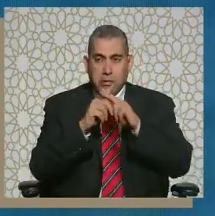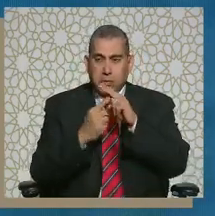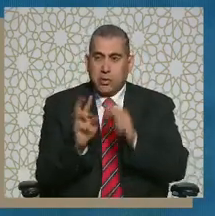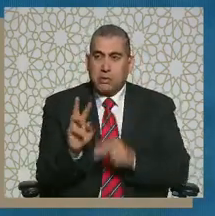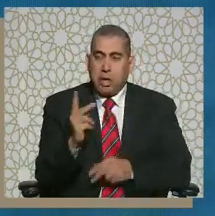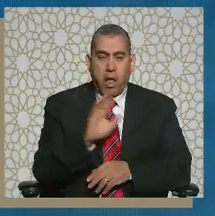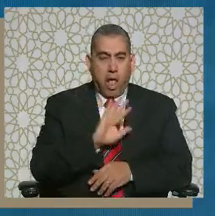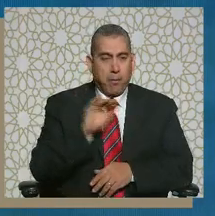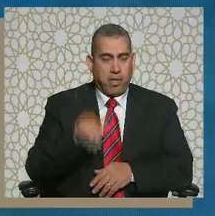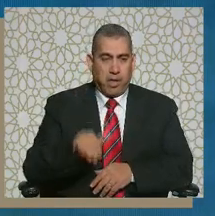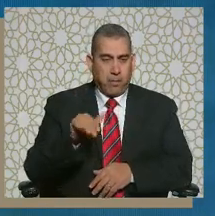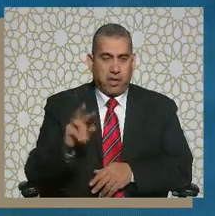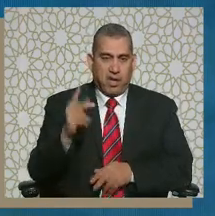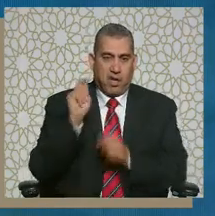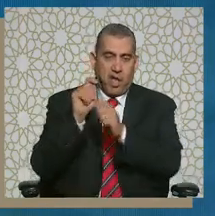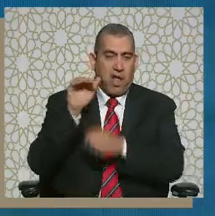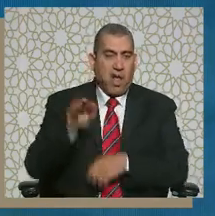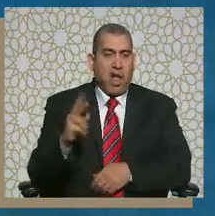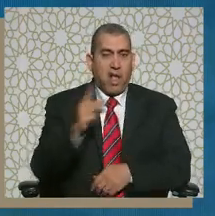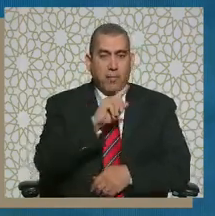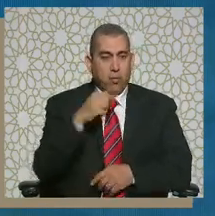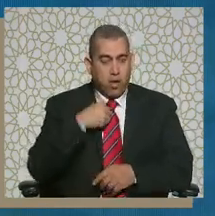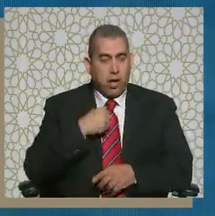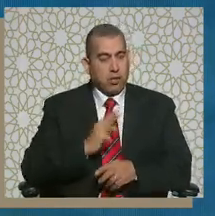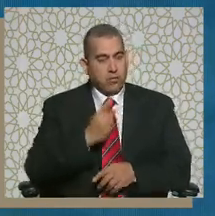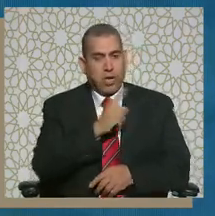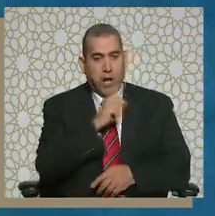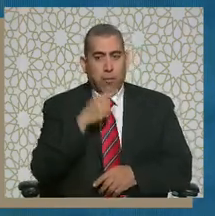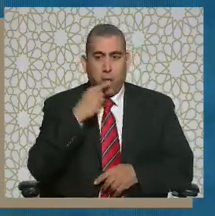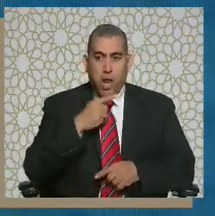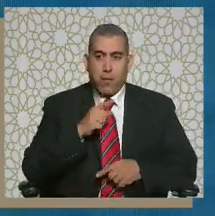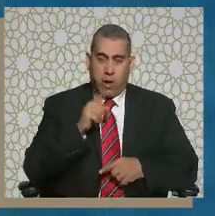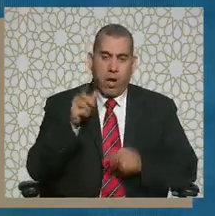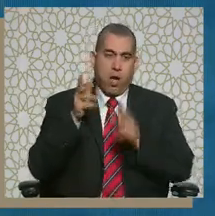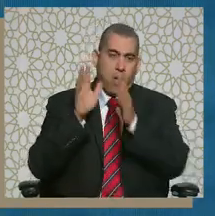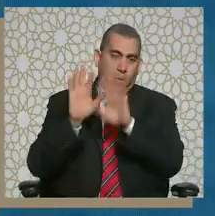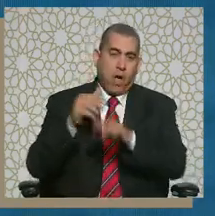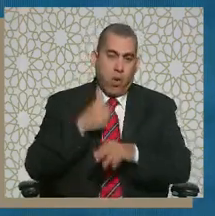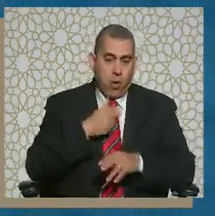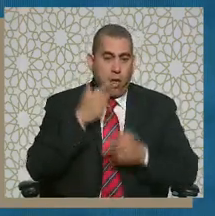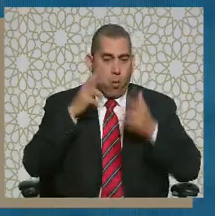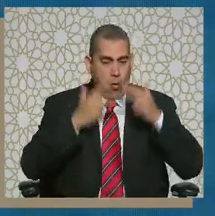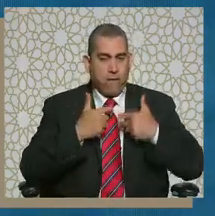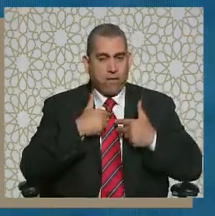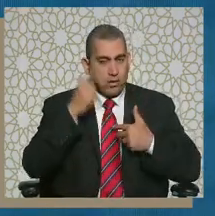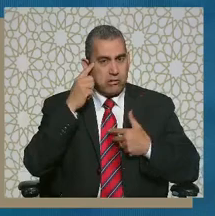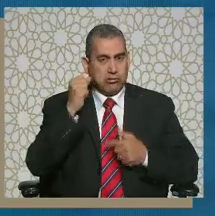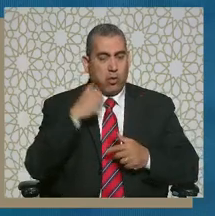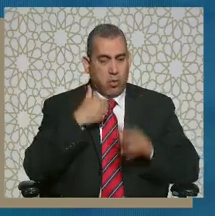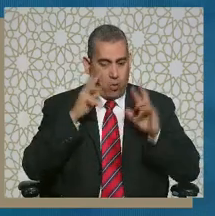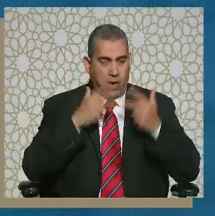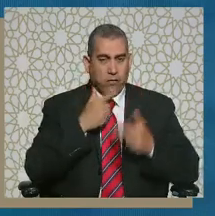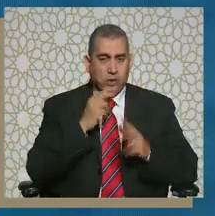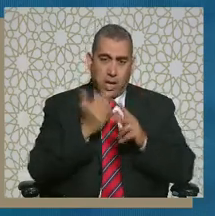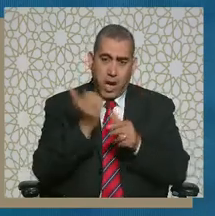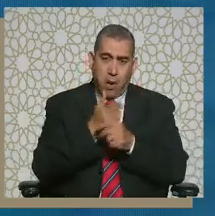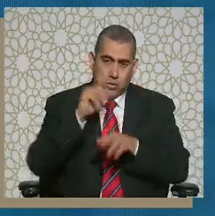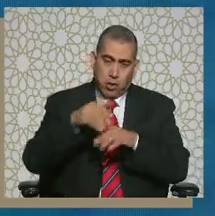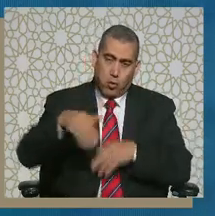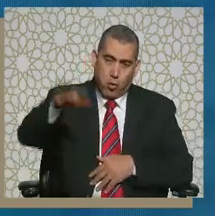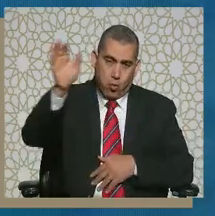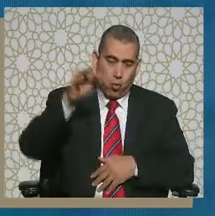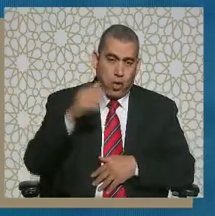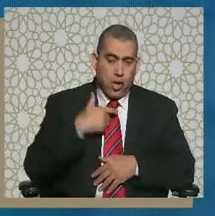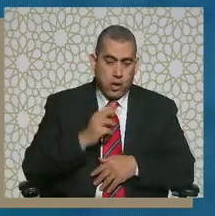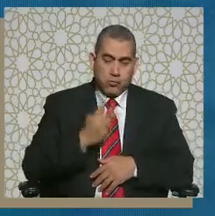ولا تساعده على التغيير ولا هو يتغير وهي تقول كمان انا طبعي كده مش هقدر اتغير يروح يتجوز واحده تانيه لان انا